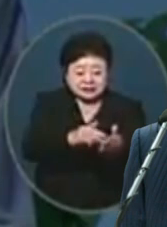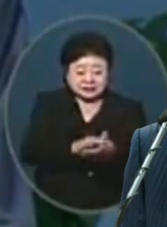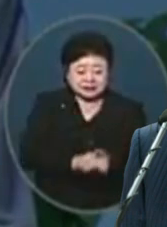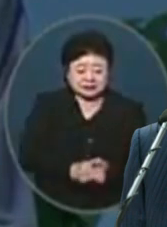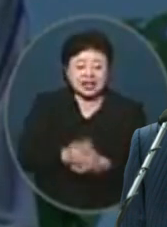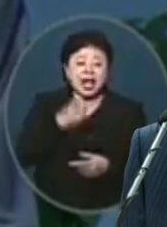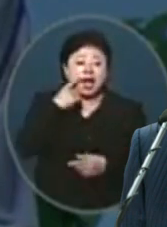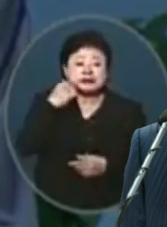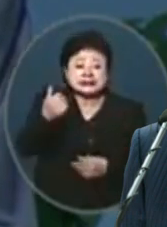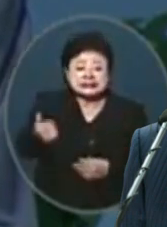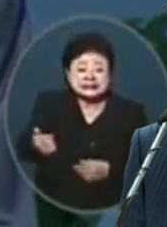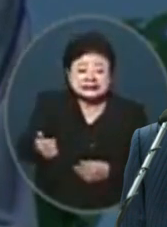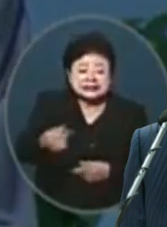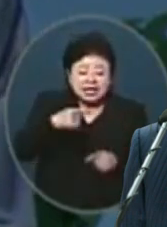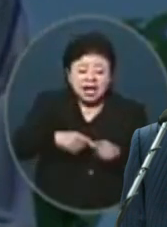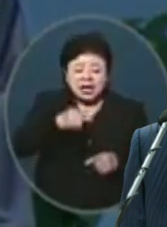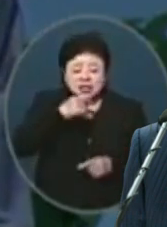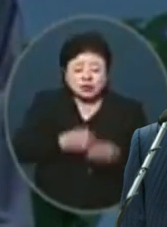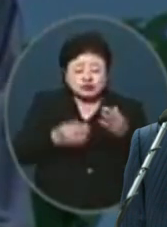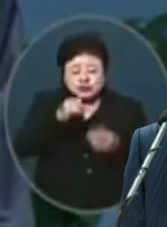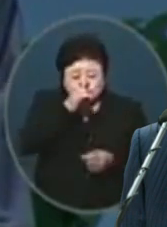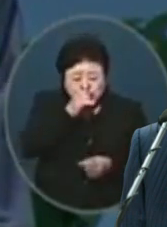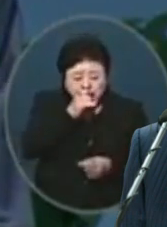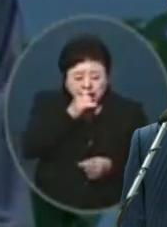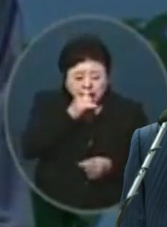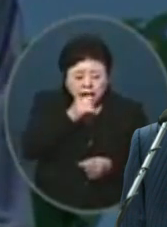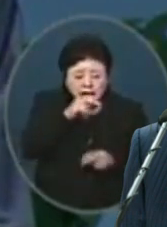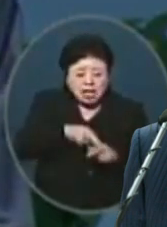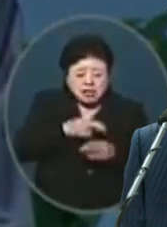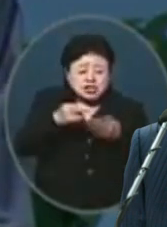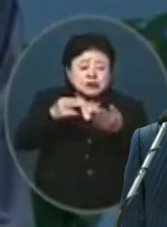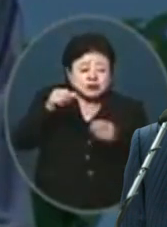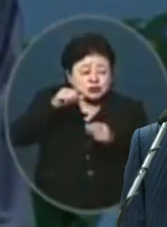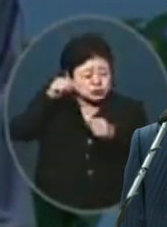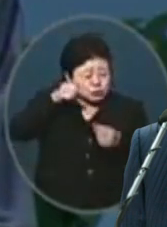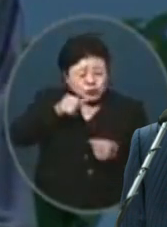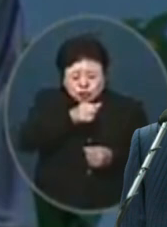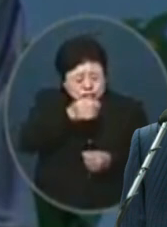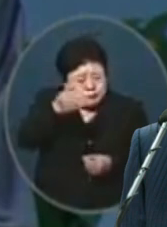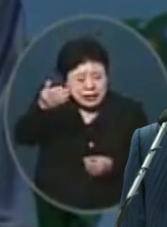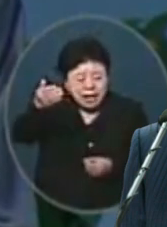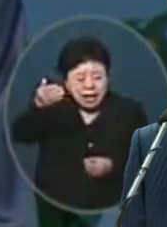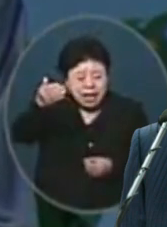그가 아버지 칼도 있고 불도 있는데 제물은 어디 있습니까?